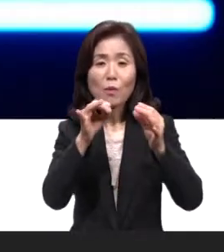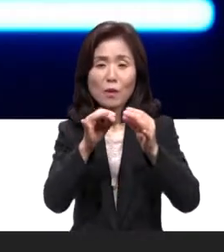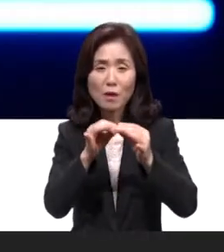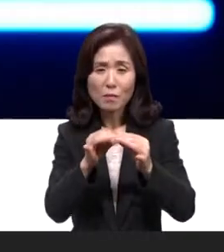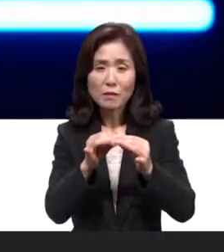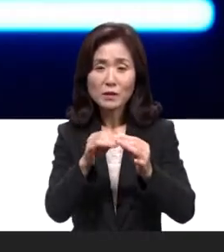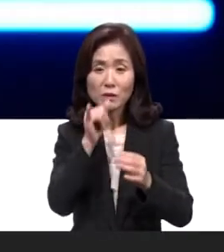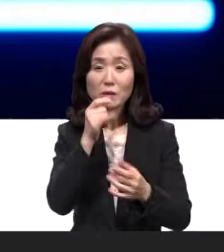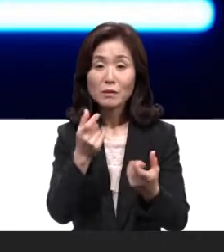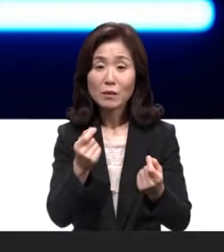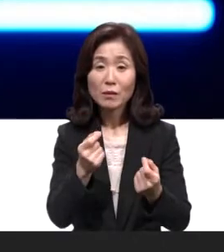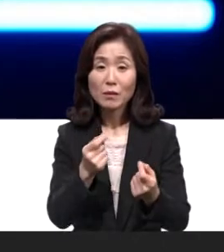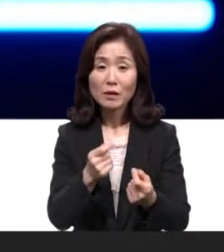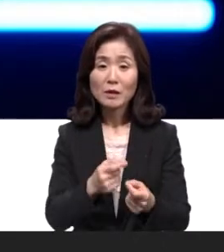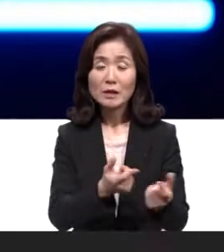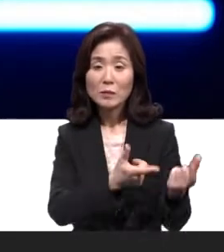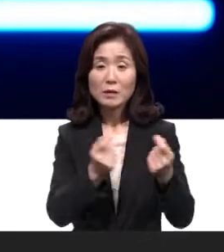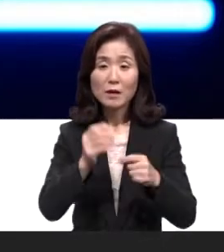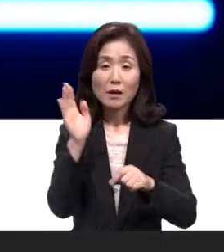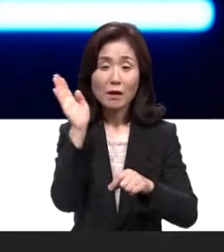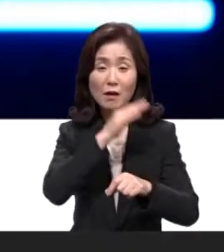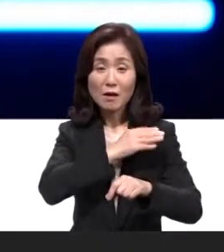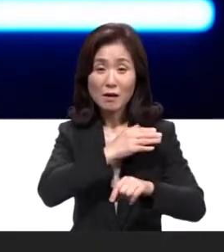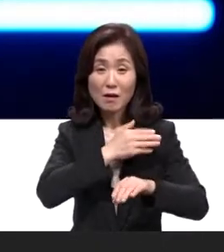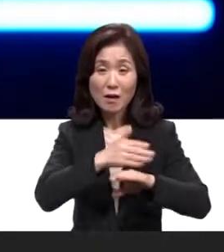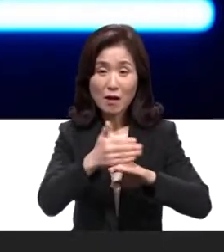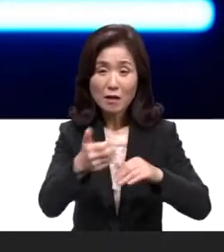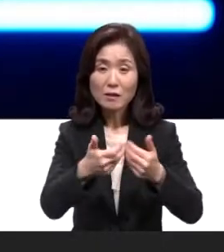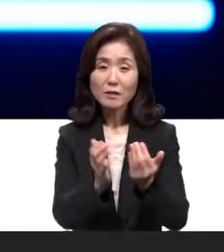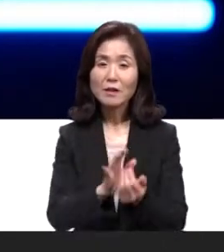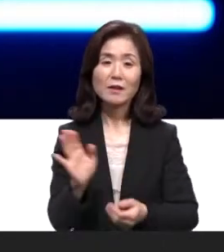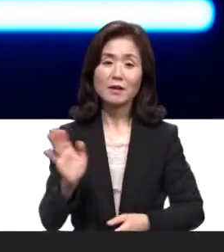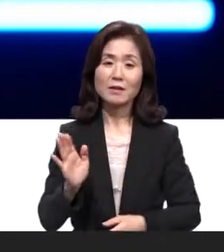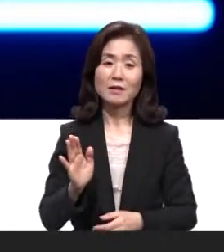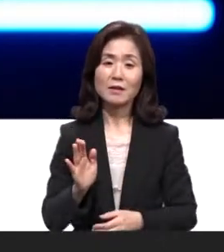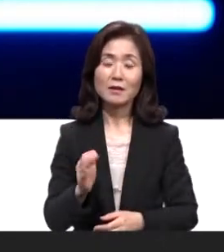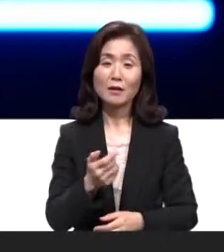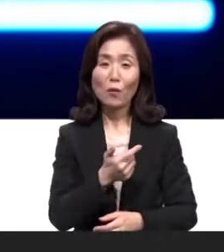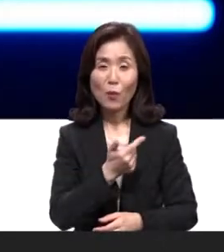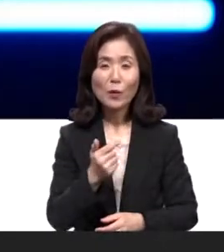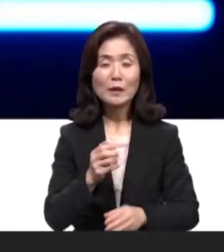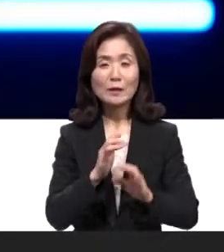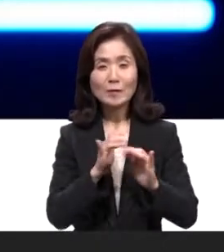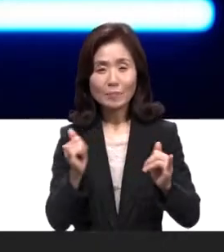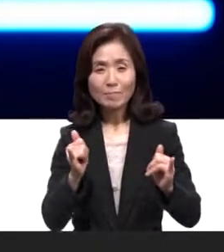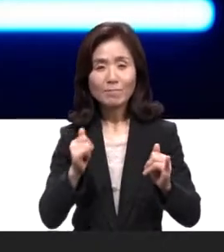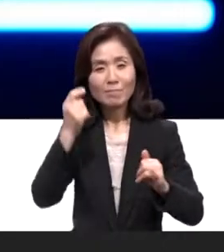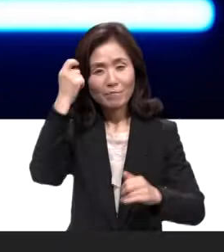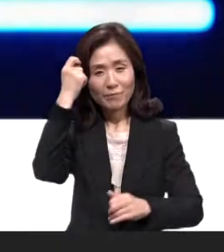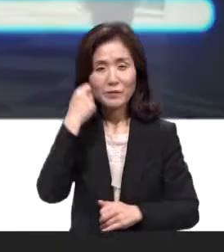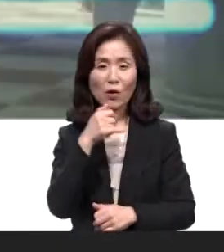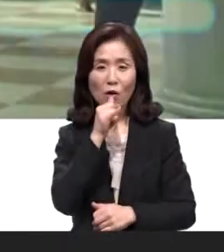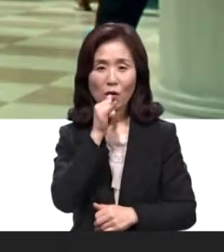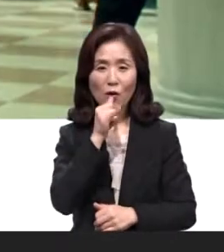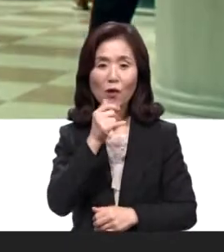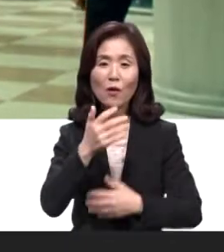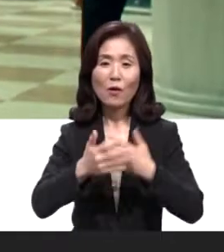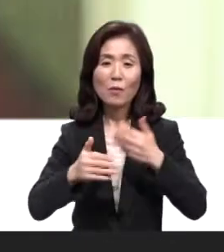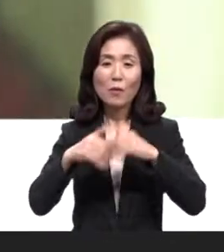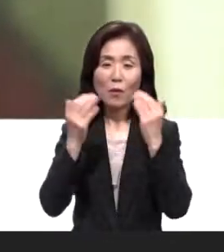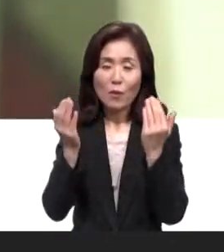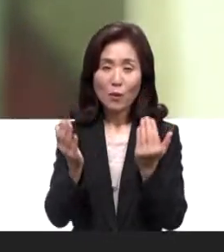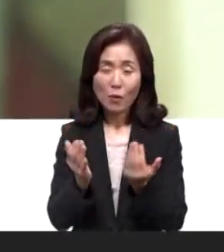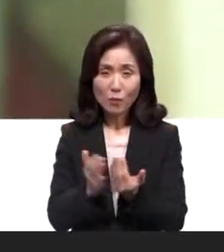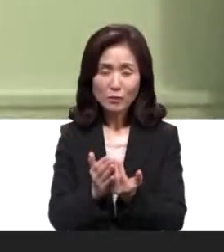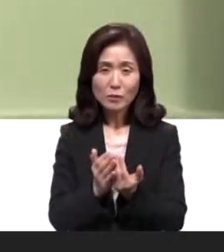that we can really relate to them. None of them is a proper, you know, one-colored villain. It's very